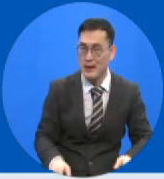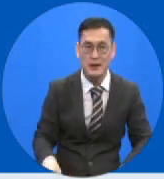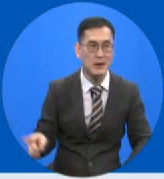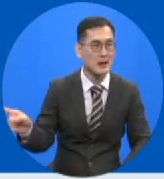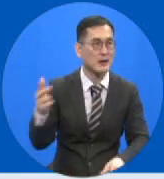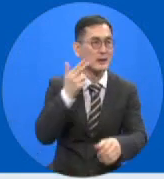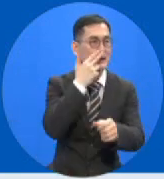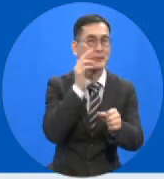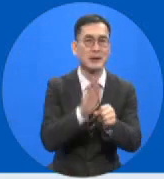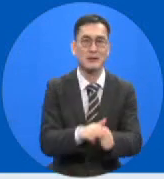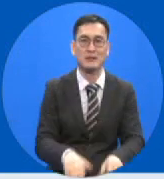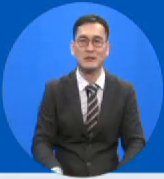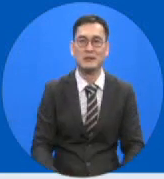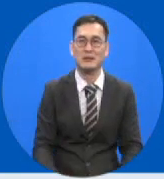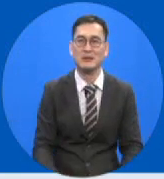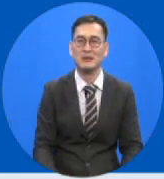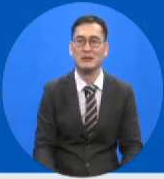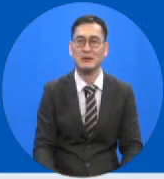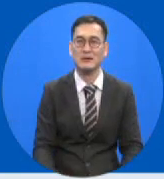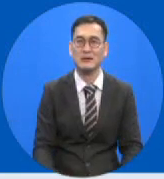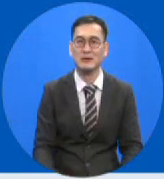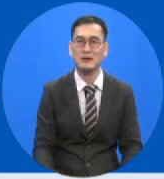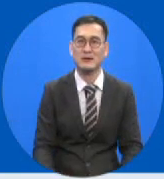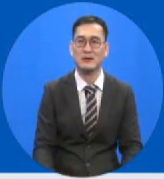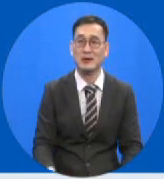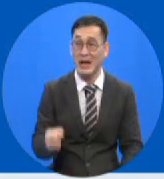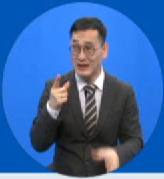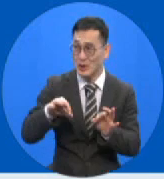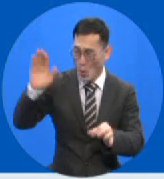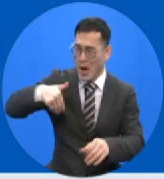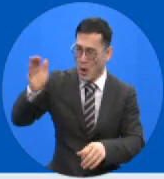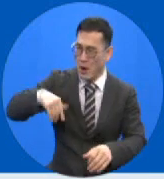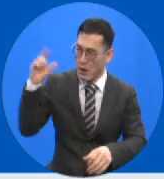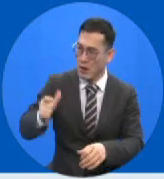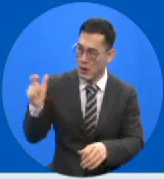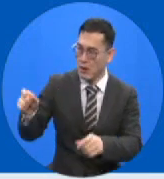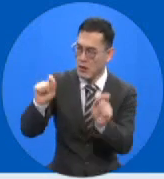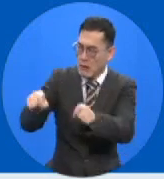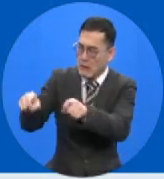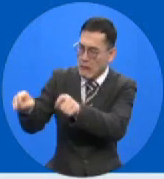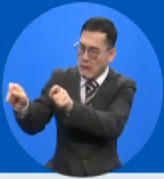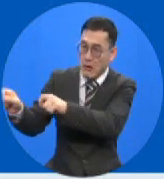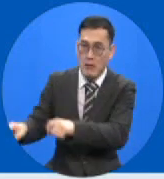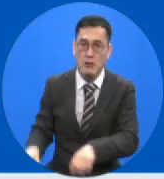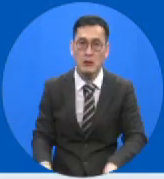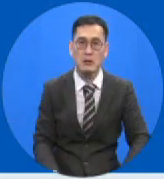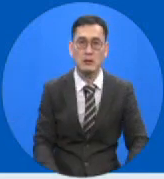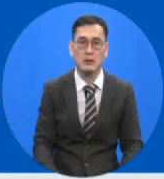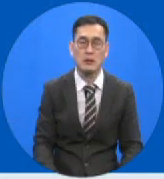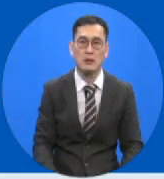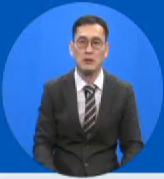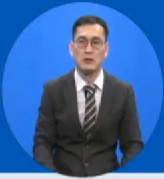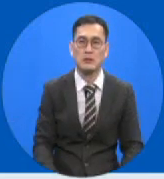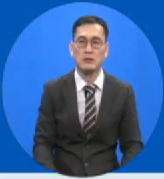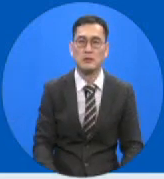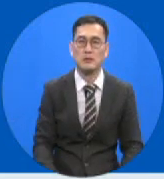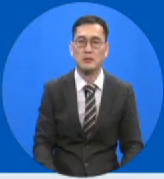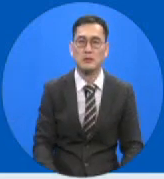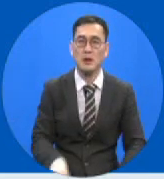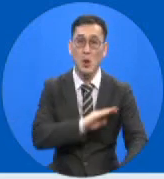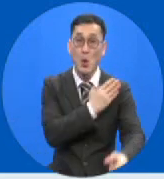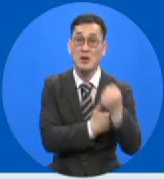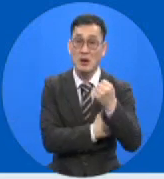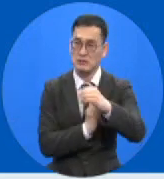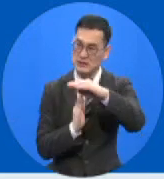과연 권력을 남용하는 게 어느 쪽이냐? 아, 이 비검사가요. 물어봤어요. 다시 물어봤어요.